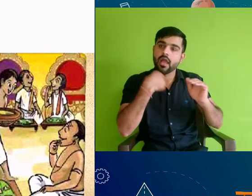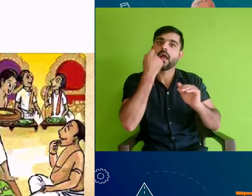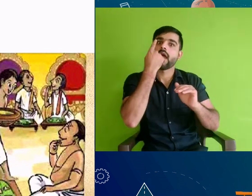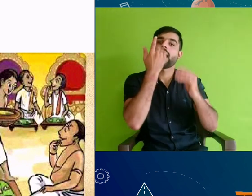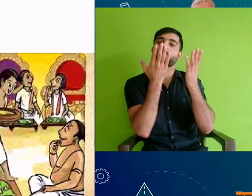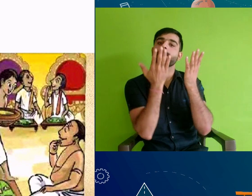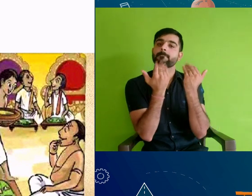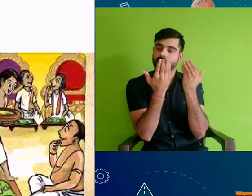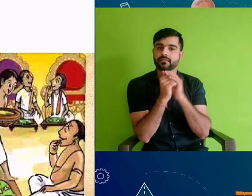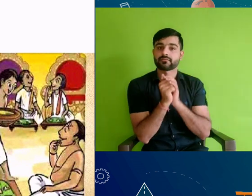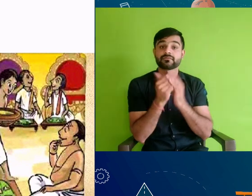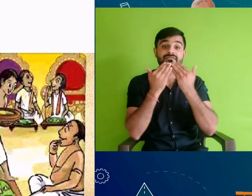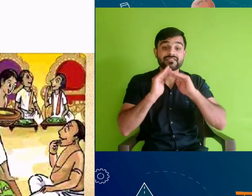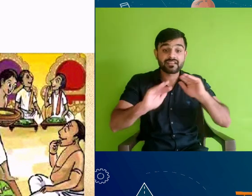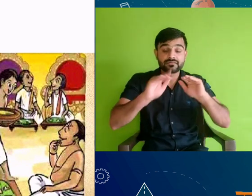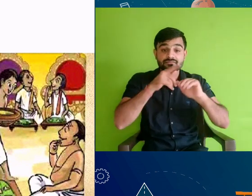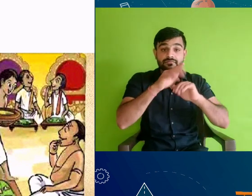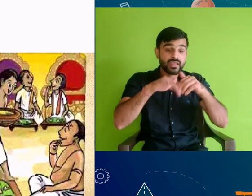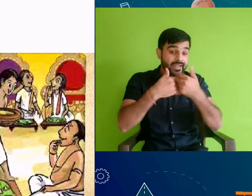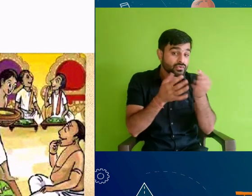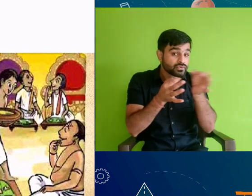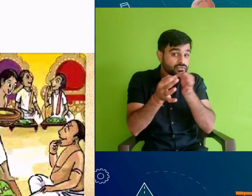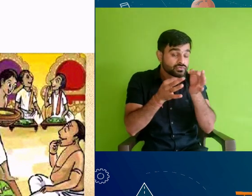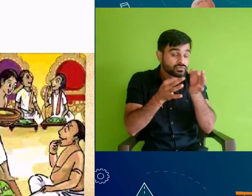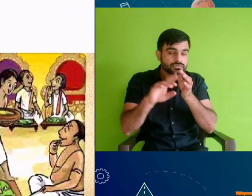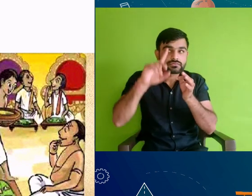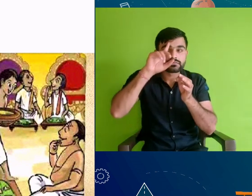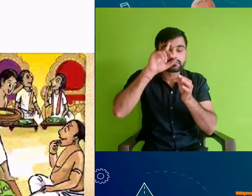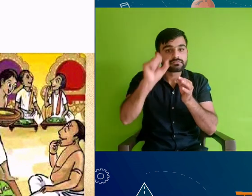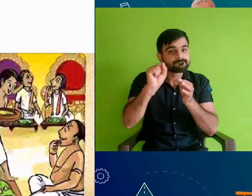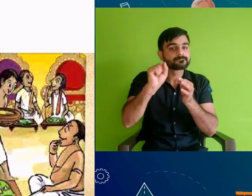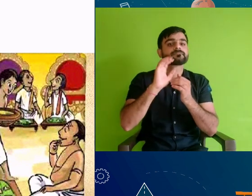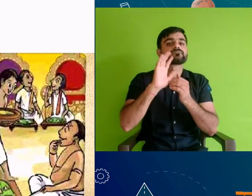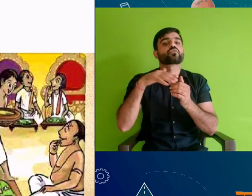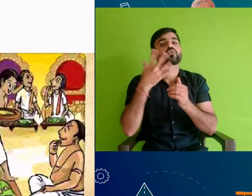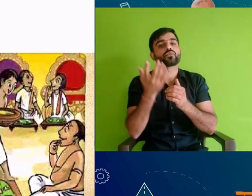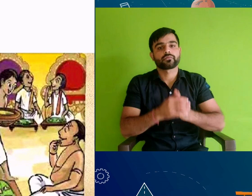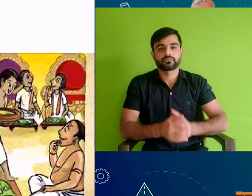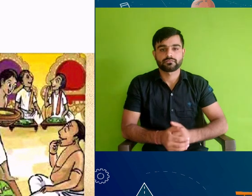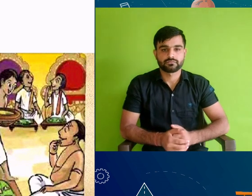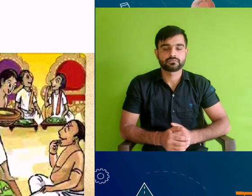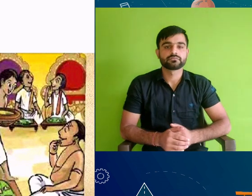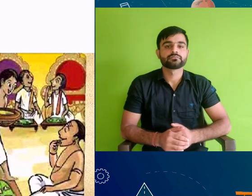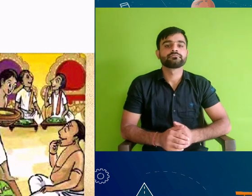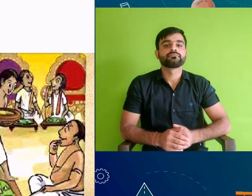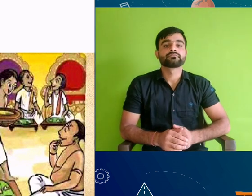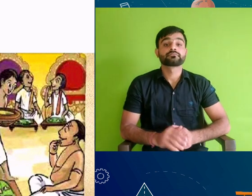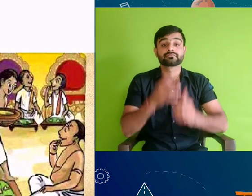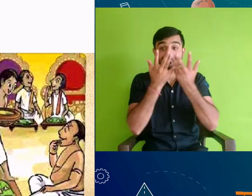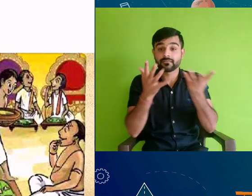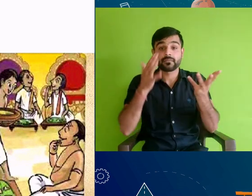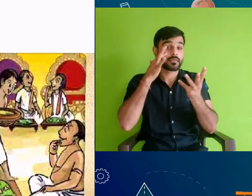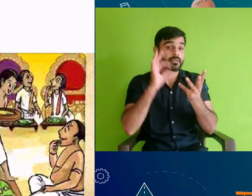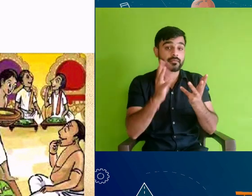कि किस तरीके से हमें वो चीज मेमोराइज करनी है और क्या चीज इंपॉर्टेंट है जिसे